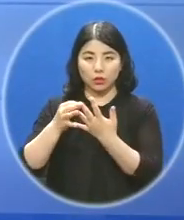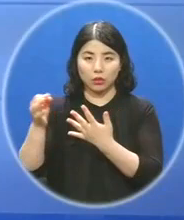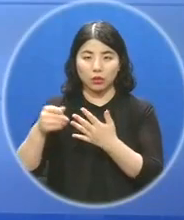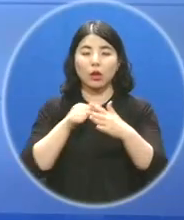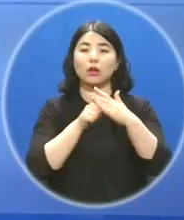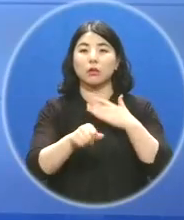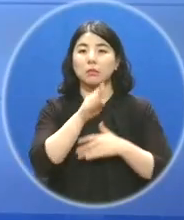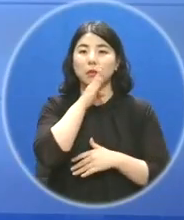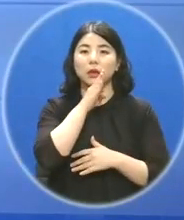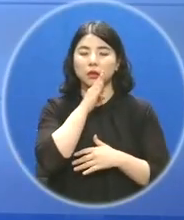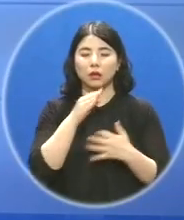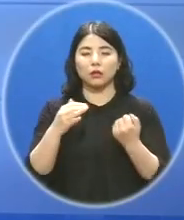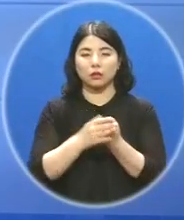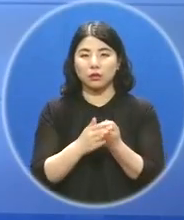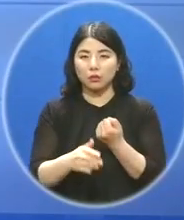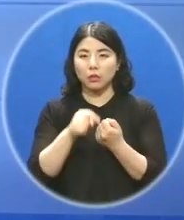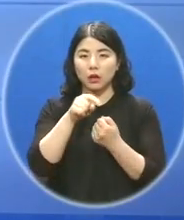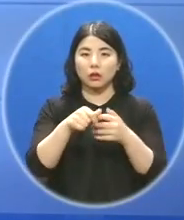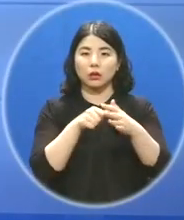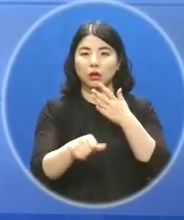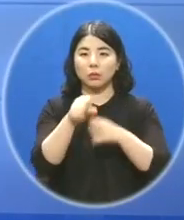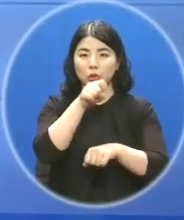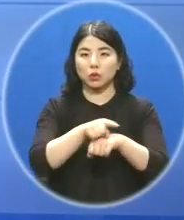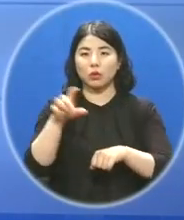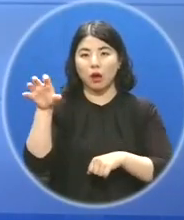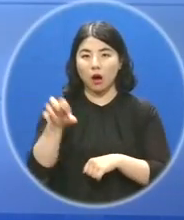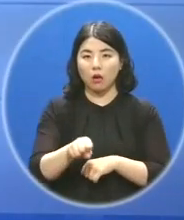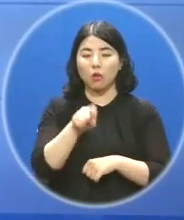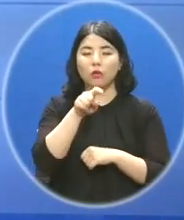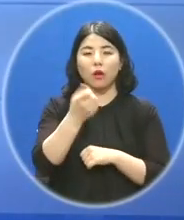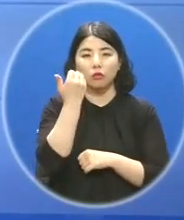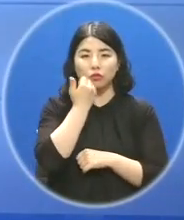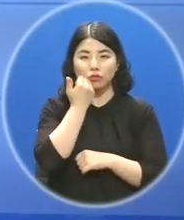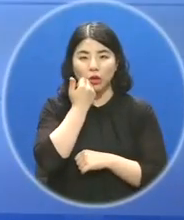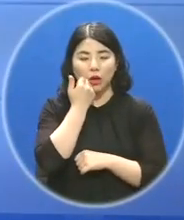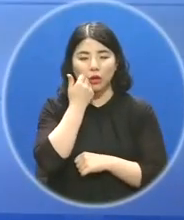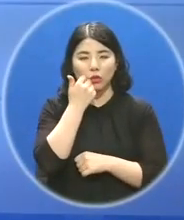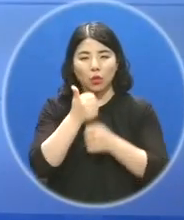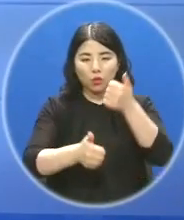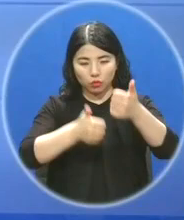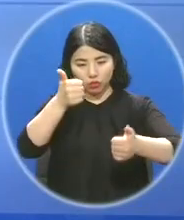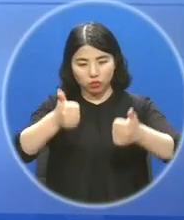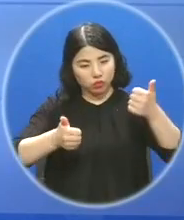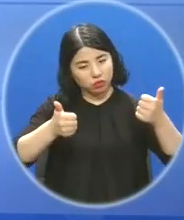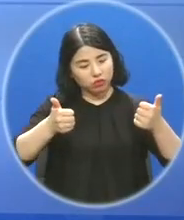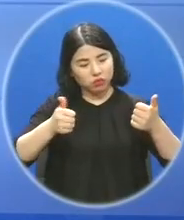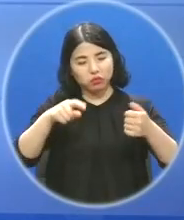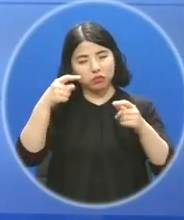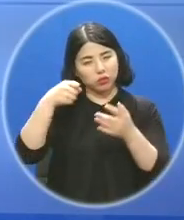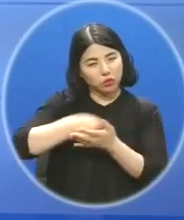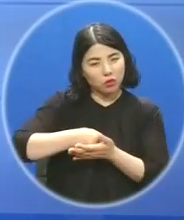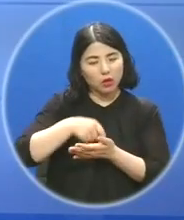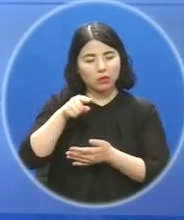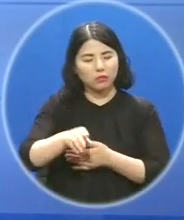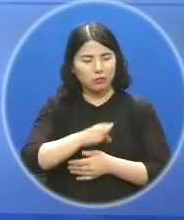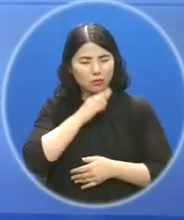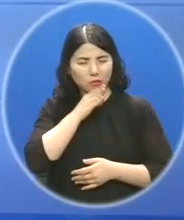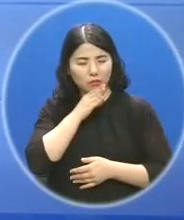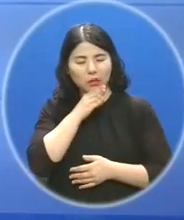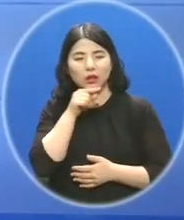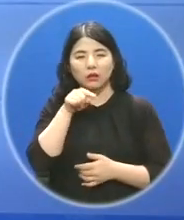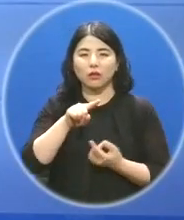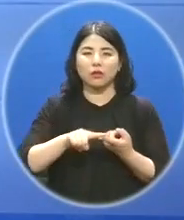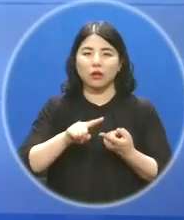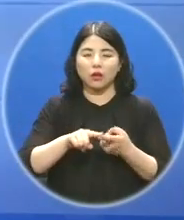유권자 대표입니다. 그렇기 때문에 그 대표성을 가지고 거기에서 누군가 또 우열을 가리고 하는 것들이 과연 그 적당하겠느냐. 그렇기